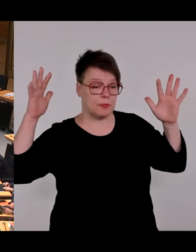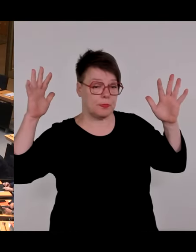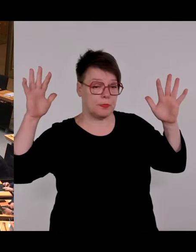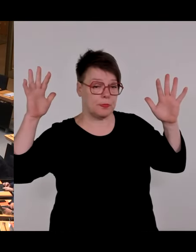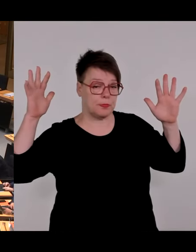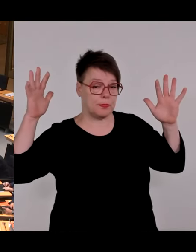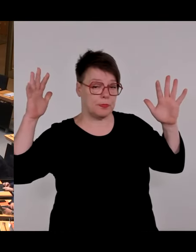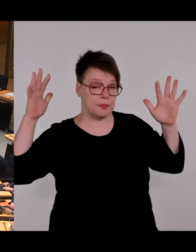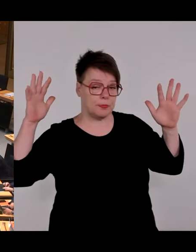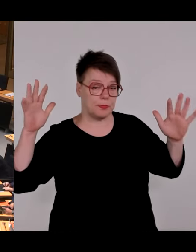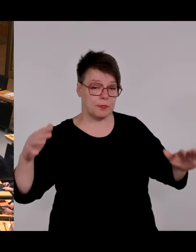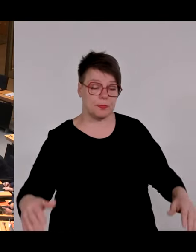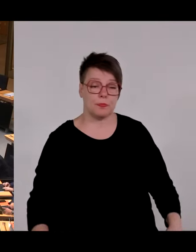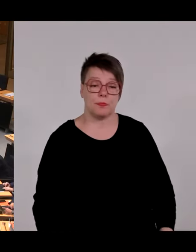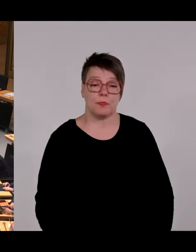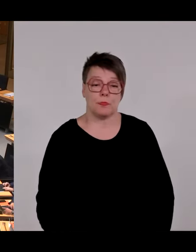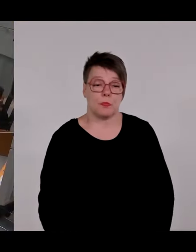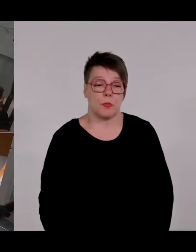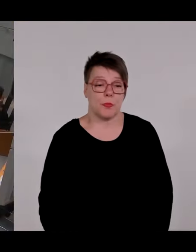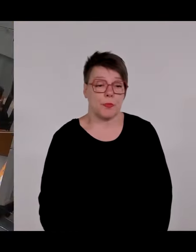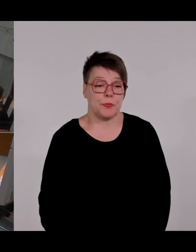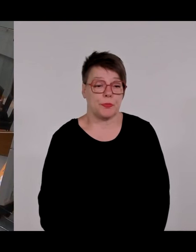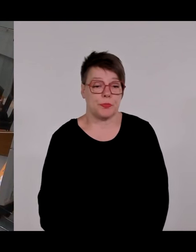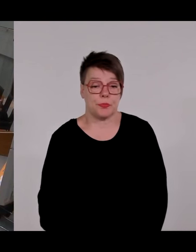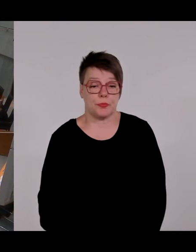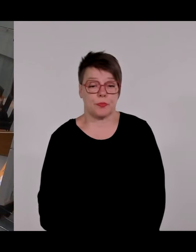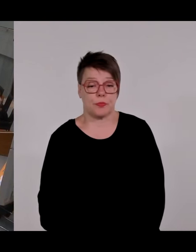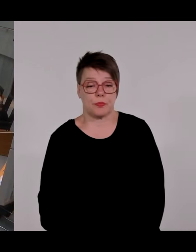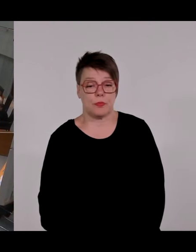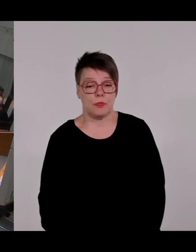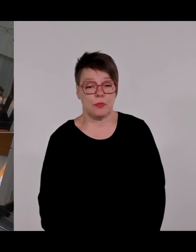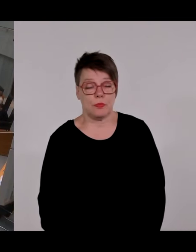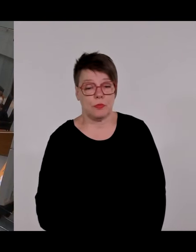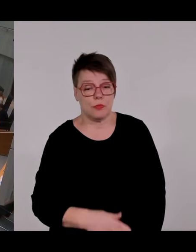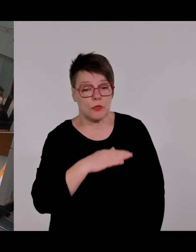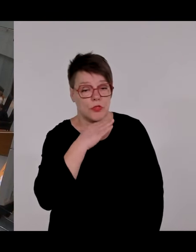Vielen Dank, Herr Kollege. Für die Linksfraktion hat der Kollege Schrader das Wort.